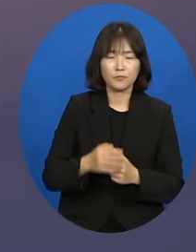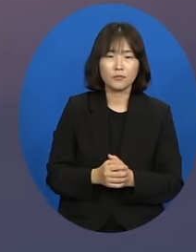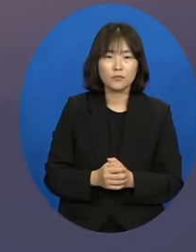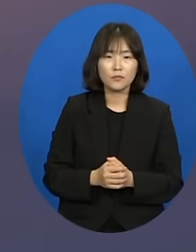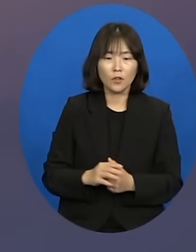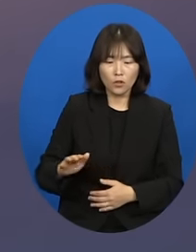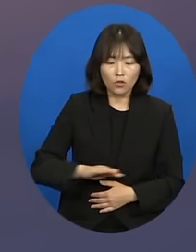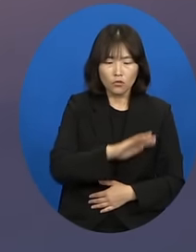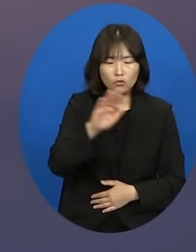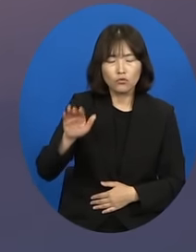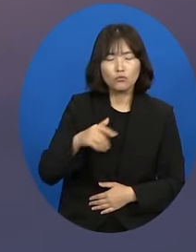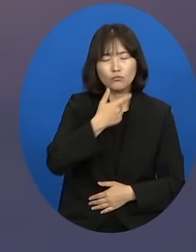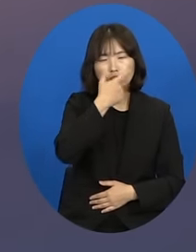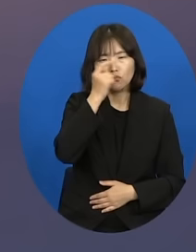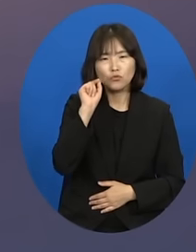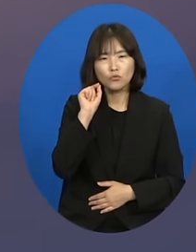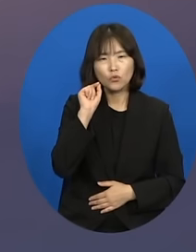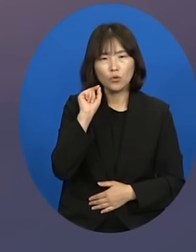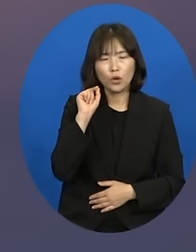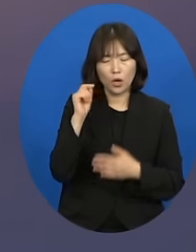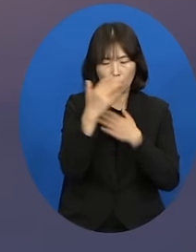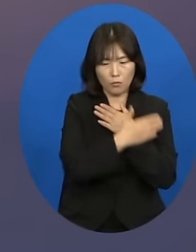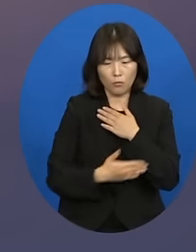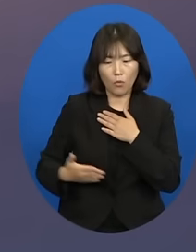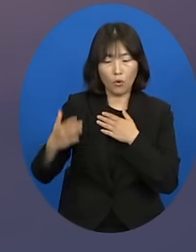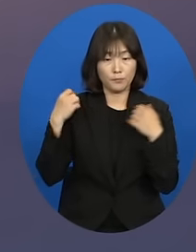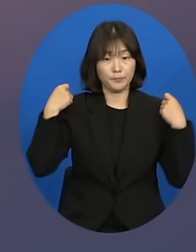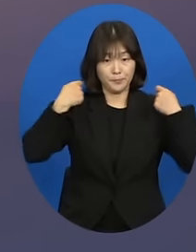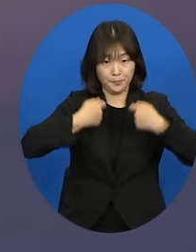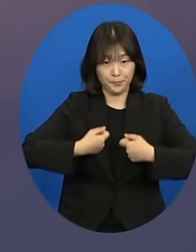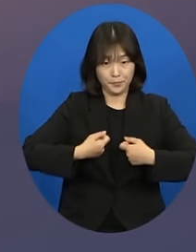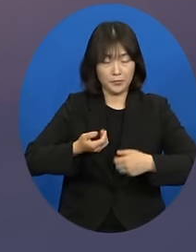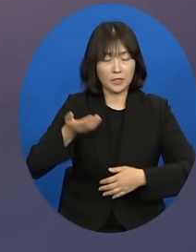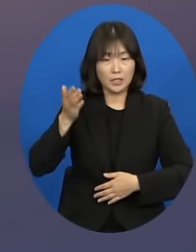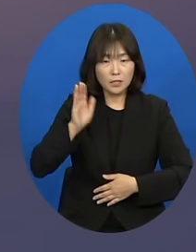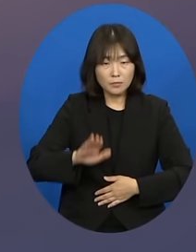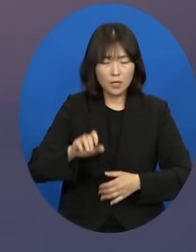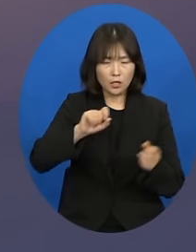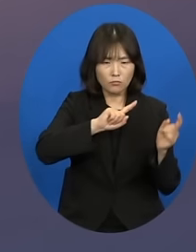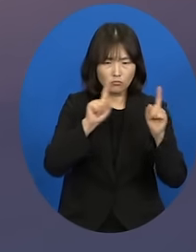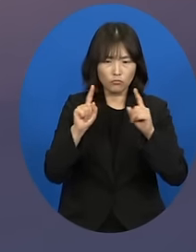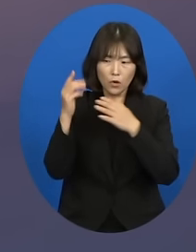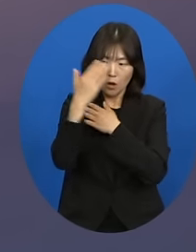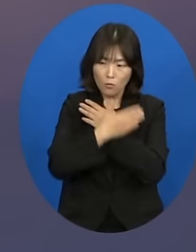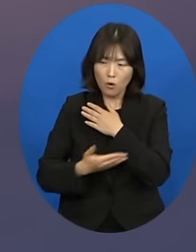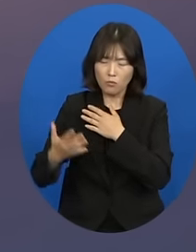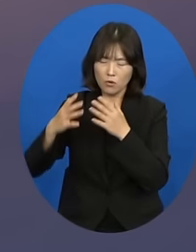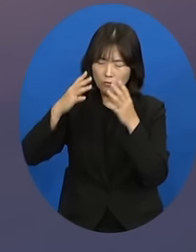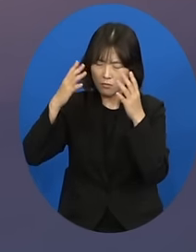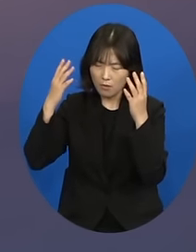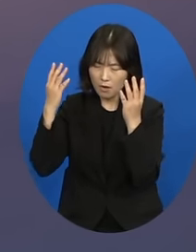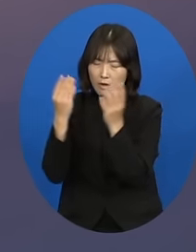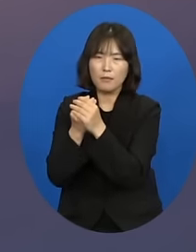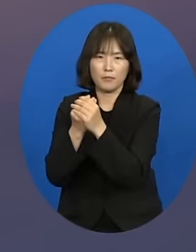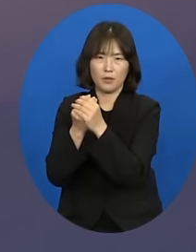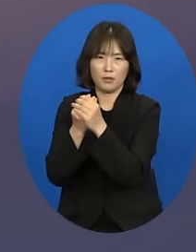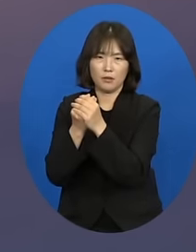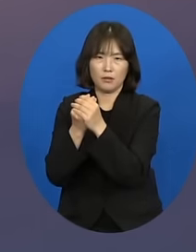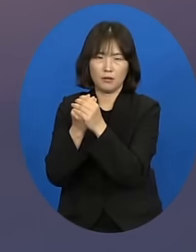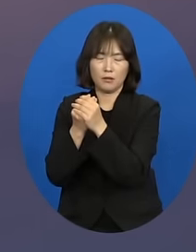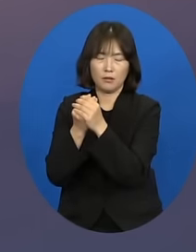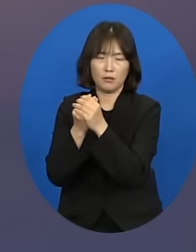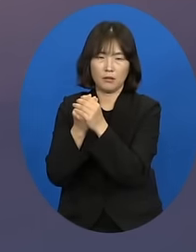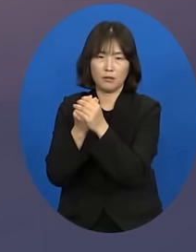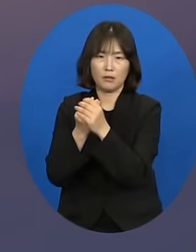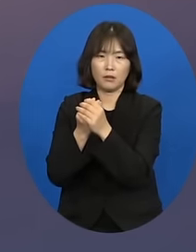우리는 부족한 몸을 지금 입고 있지만 부활한 몸은 완벽한 몸 하늘의 몸이라고 되어 있어요. 고린도전서 15장에